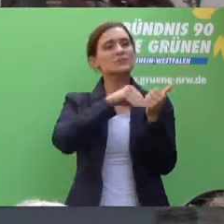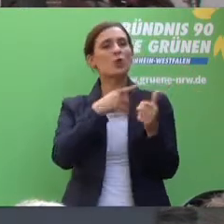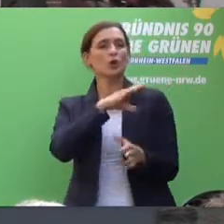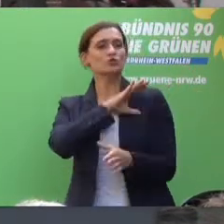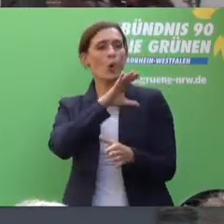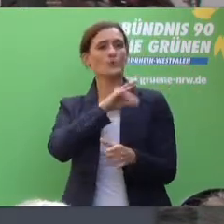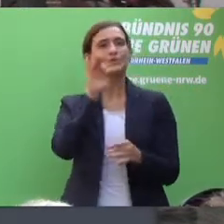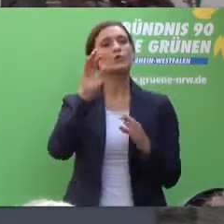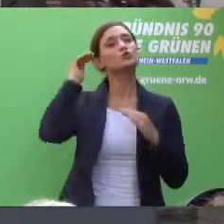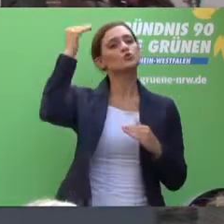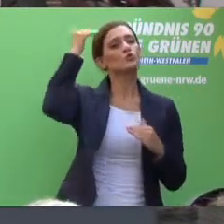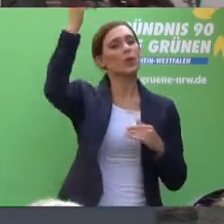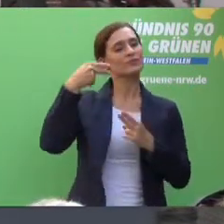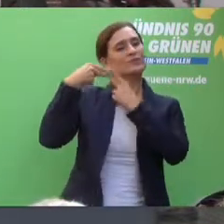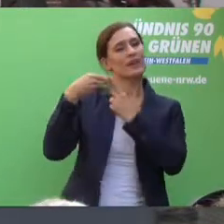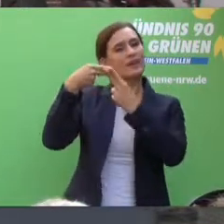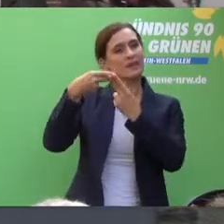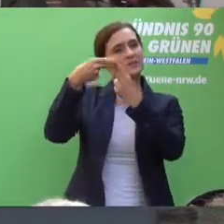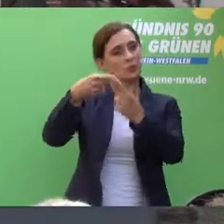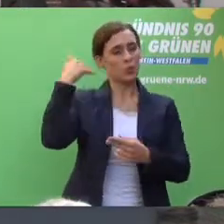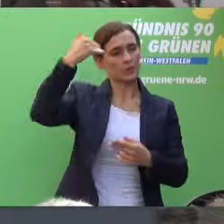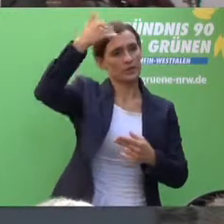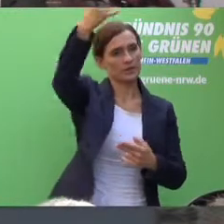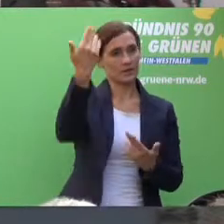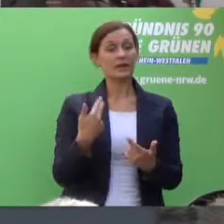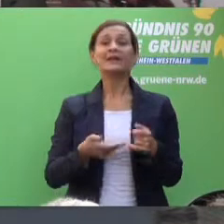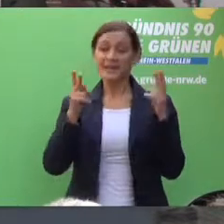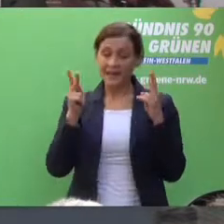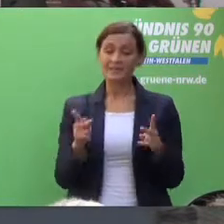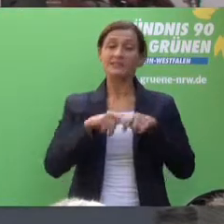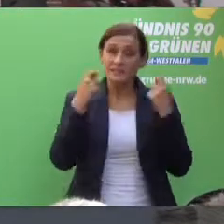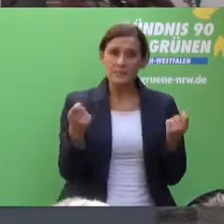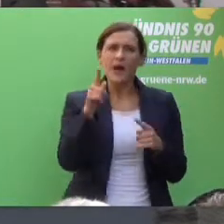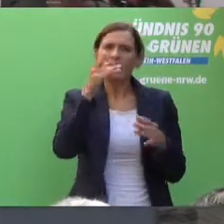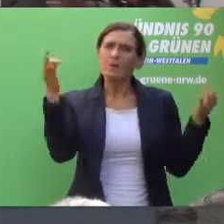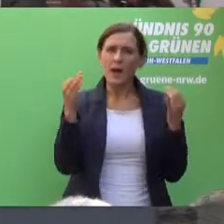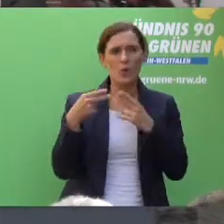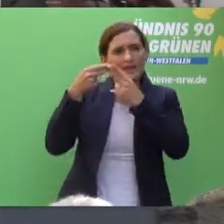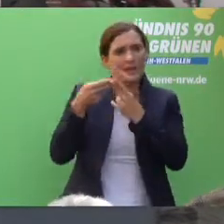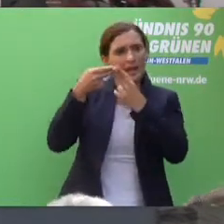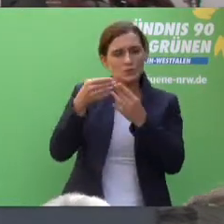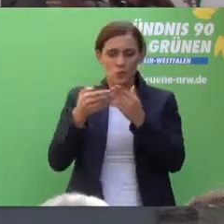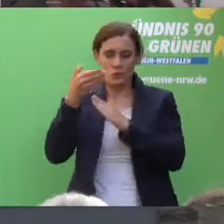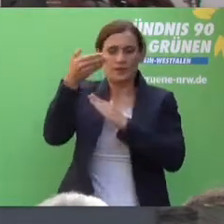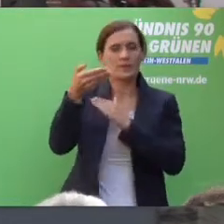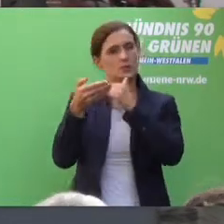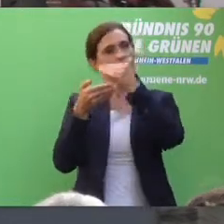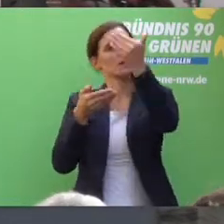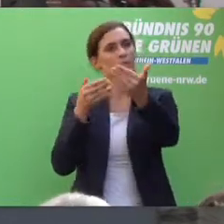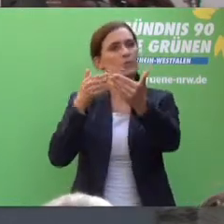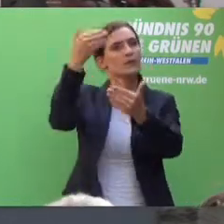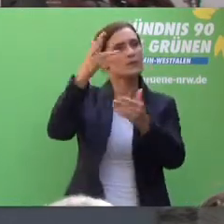künftiger Generationen. Gerechtigkeit gibt es nur, wenn sie über Generationen hinweggeht. Und dann ist